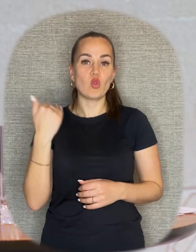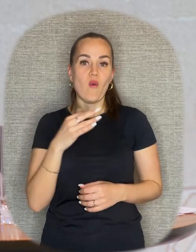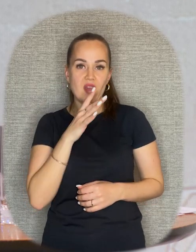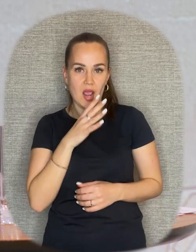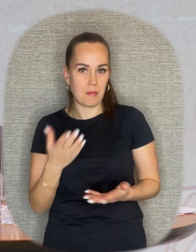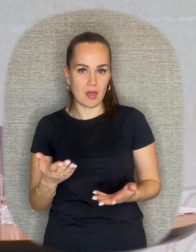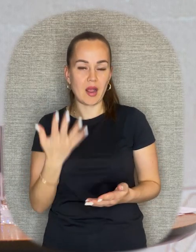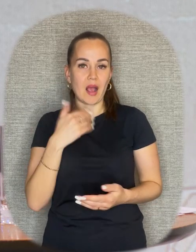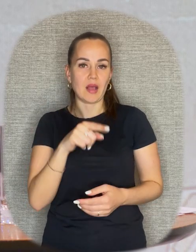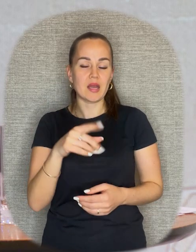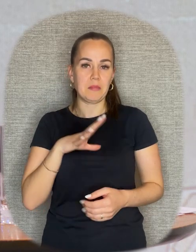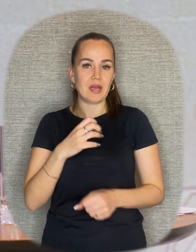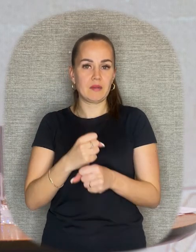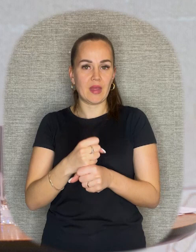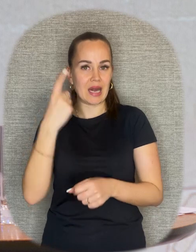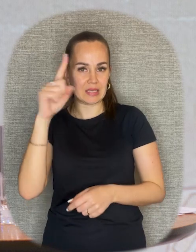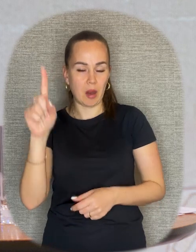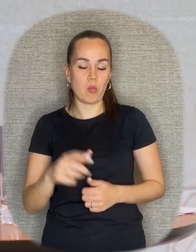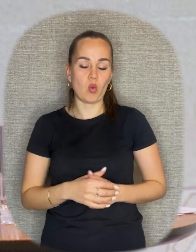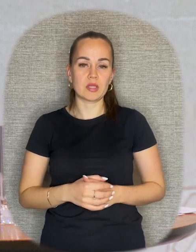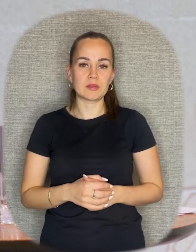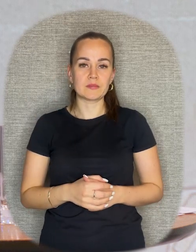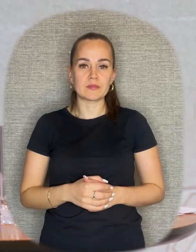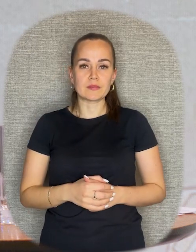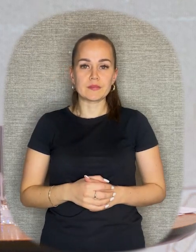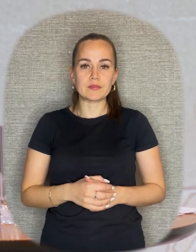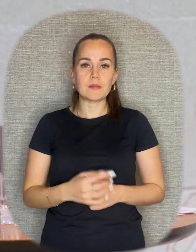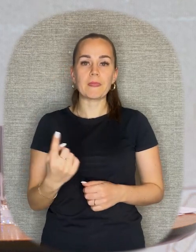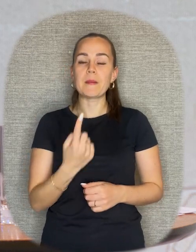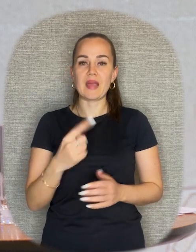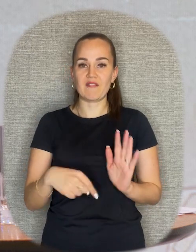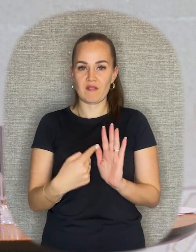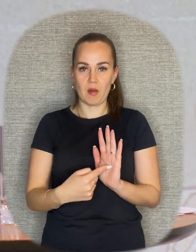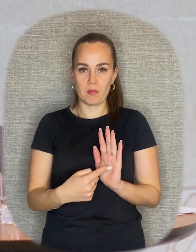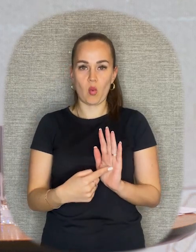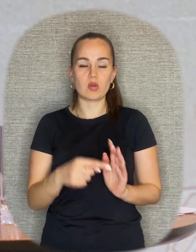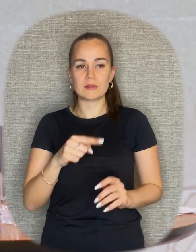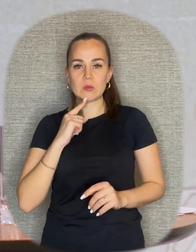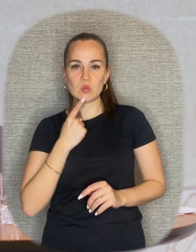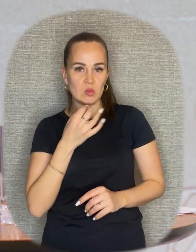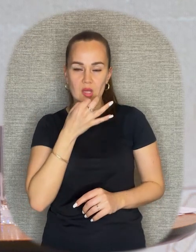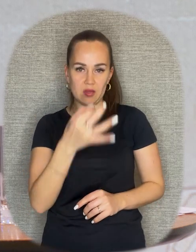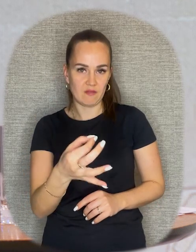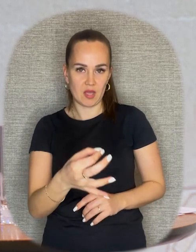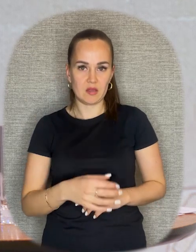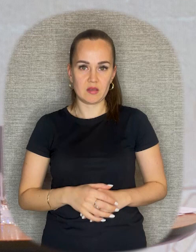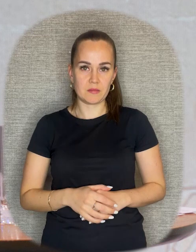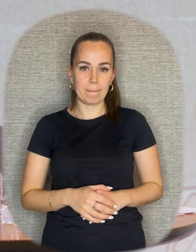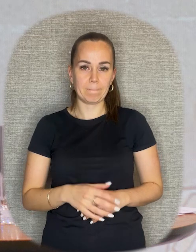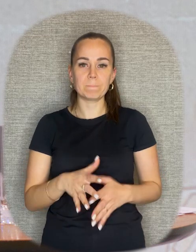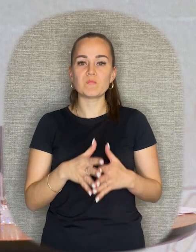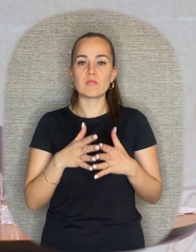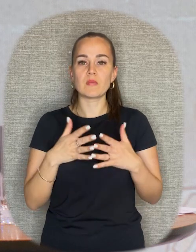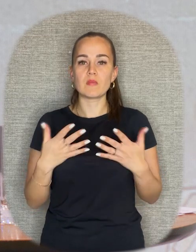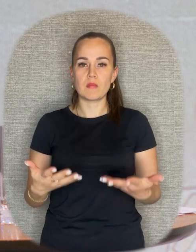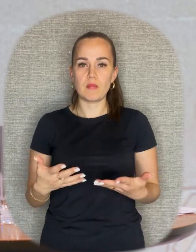большую часть этих проектов в тот момент когда они были разработаны Ну или впоследствии на первый вопрос я очень сильно